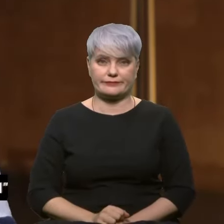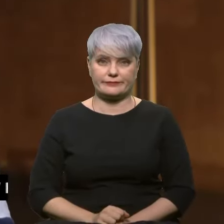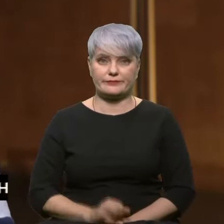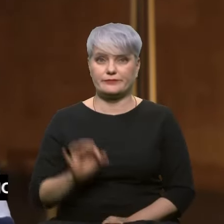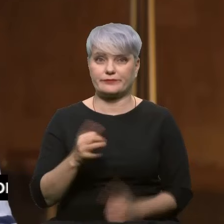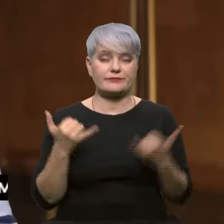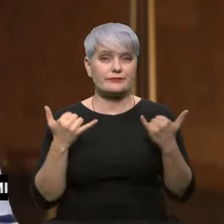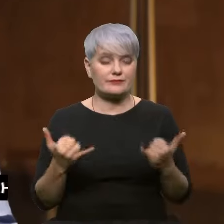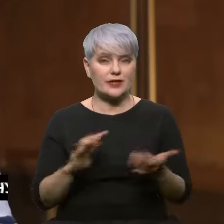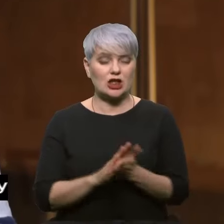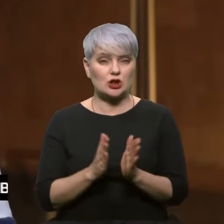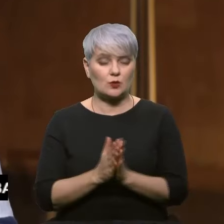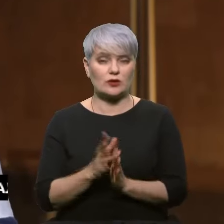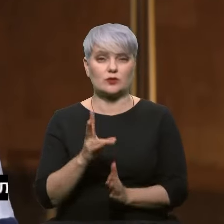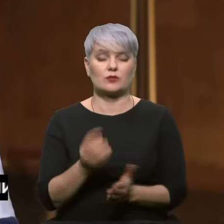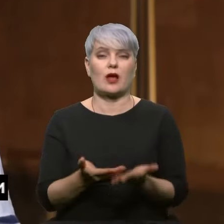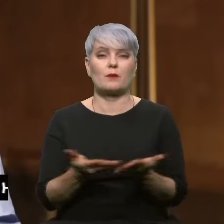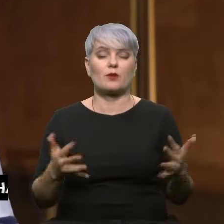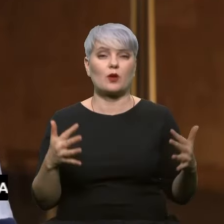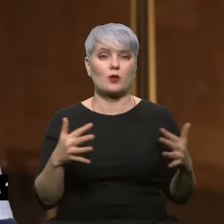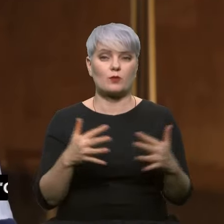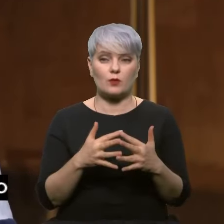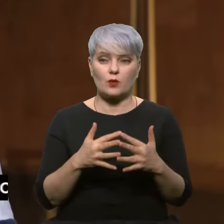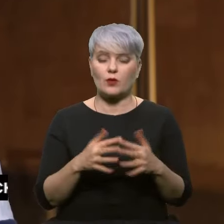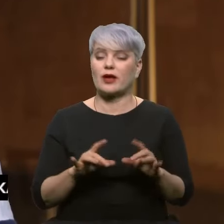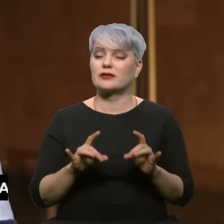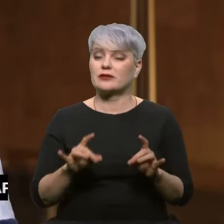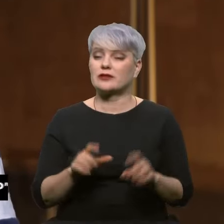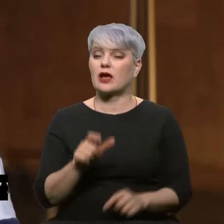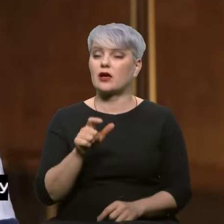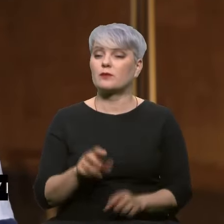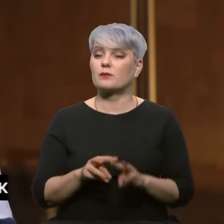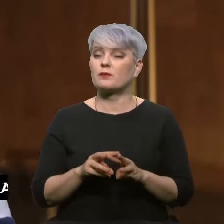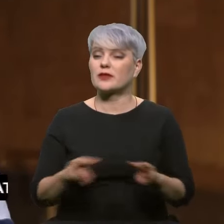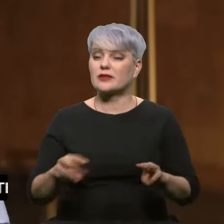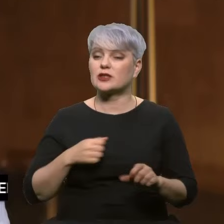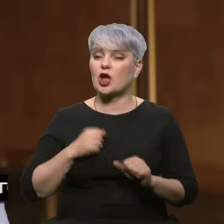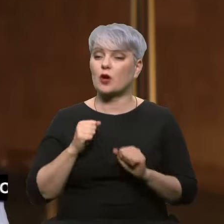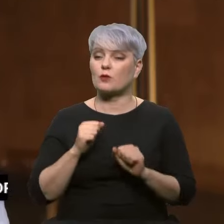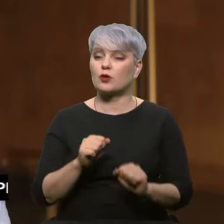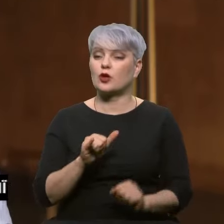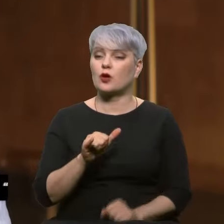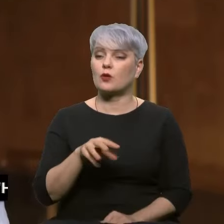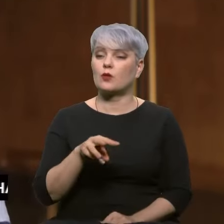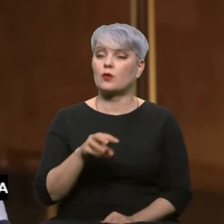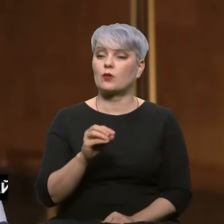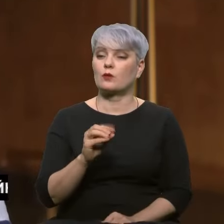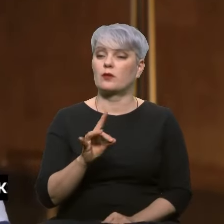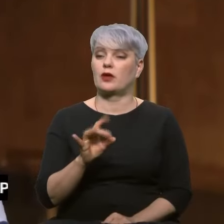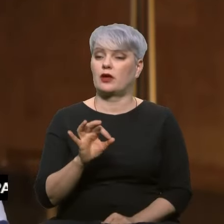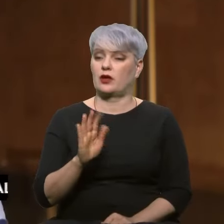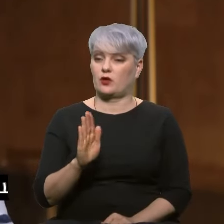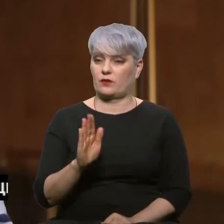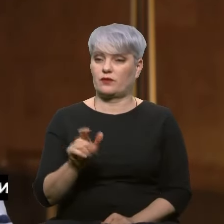Про нинішню ситуацію на полі бою в Україні колег інформував міністр оборони Рустем Умєров. І він сказав, зокрема,